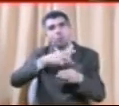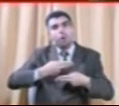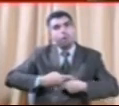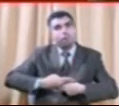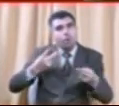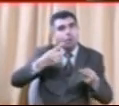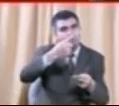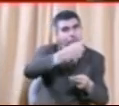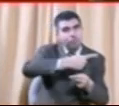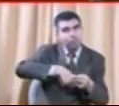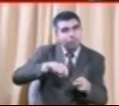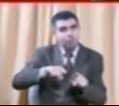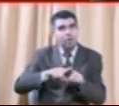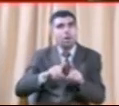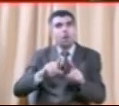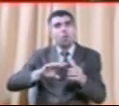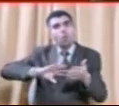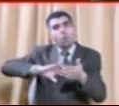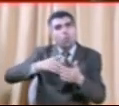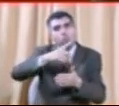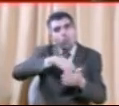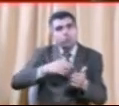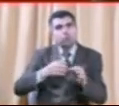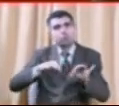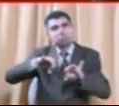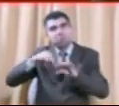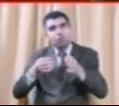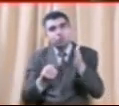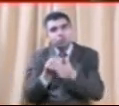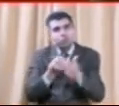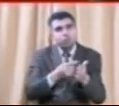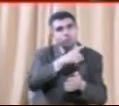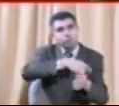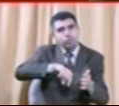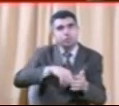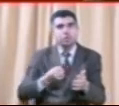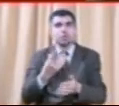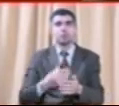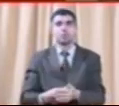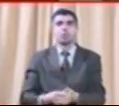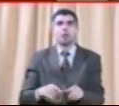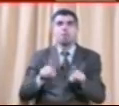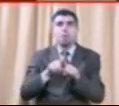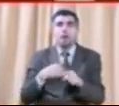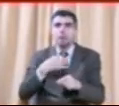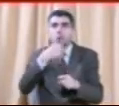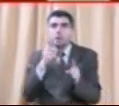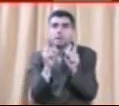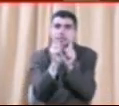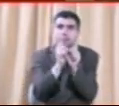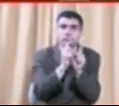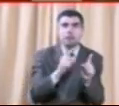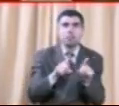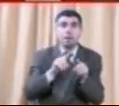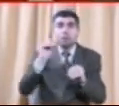امام سيادتكم جميعا كافة المعطيات المرتبطة بهذا الموضوع. أقول باختصار شديد بأن تخليق منظومة العدالة